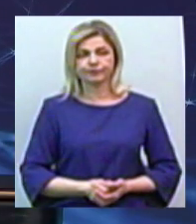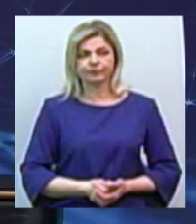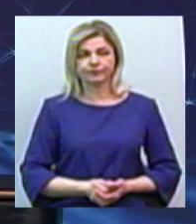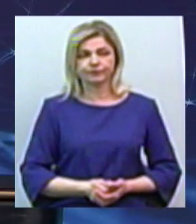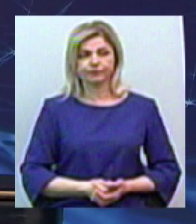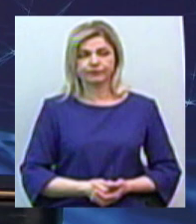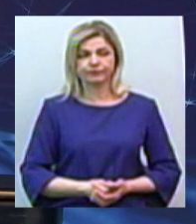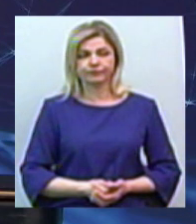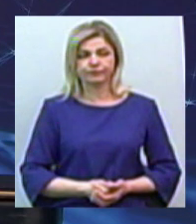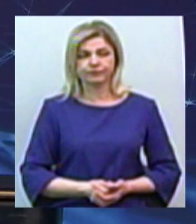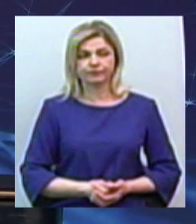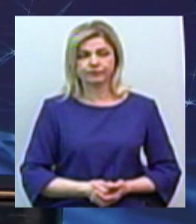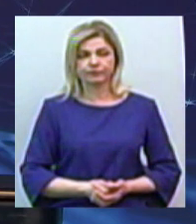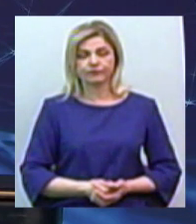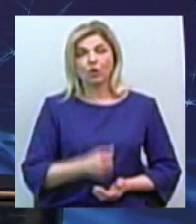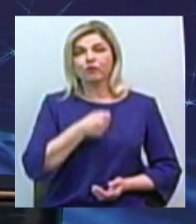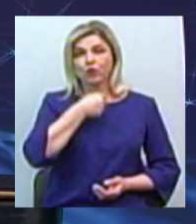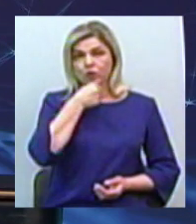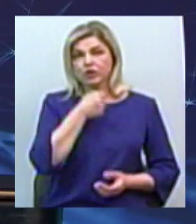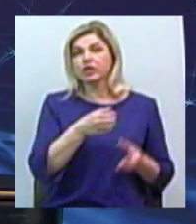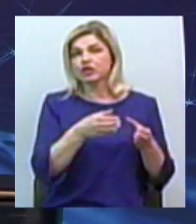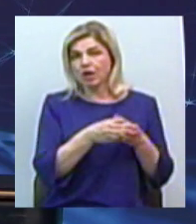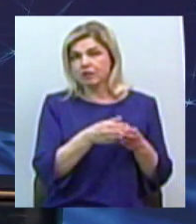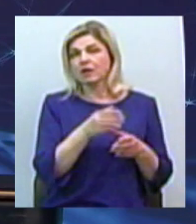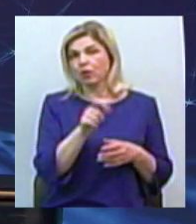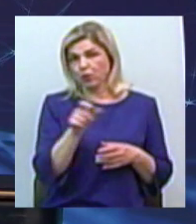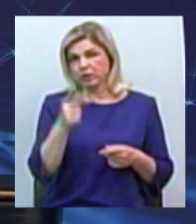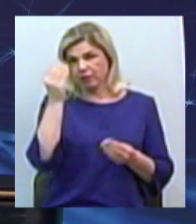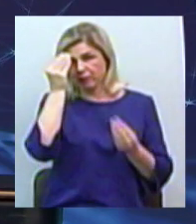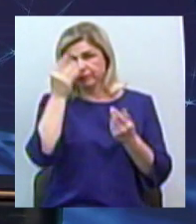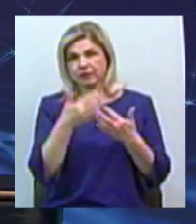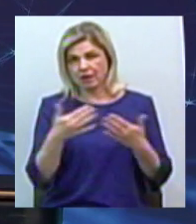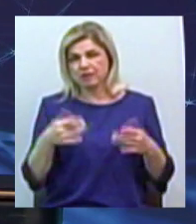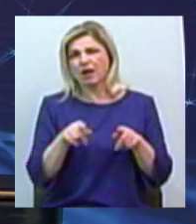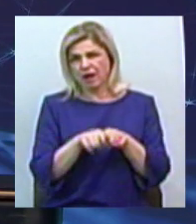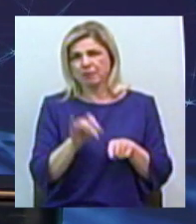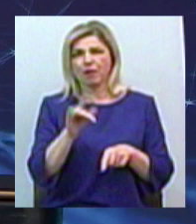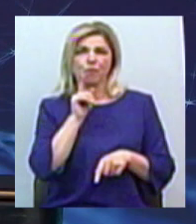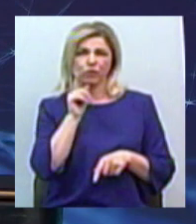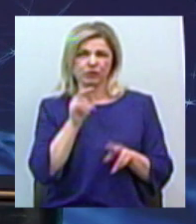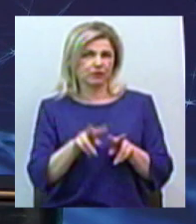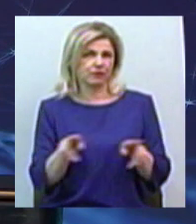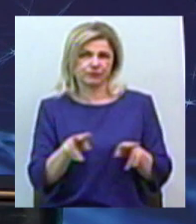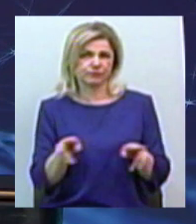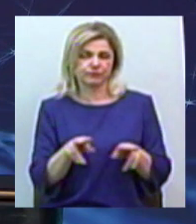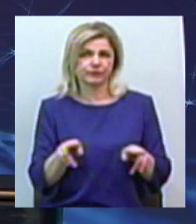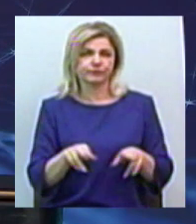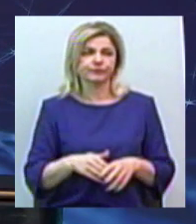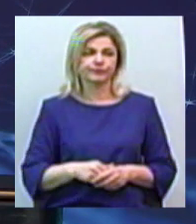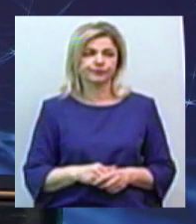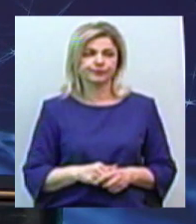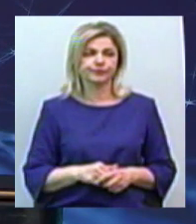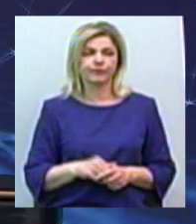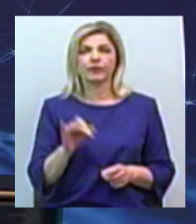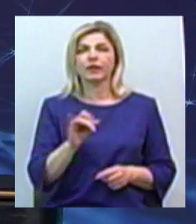і доросла частина населення з різними поглядами, так і молода частина населення. Але засоби масової